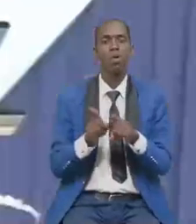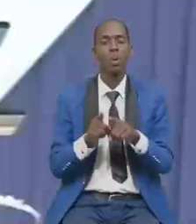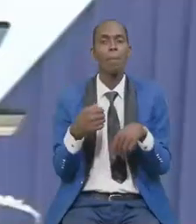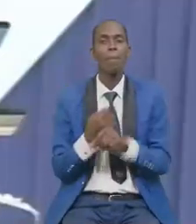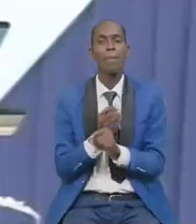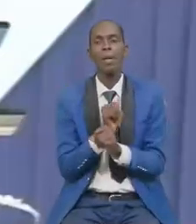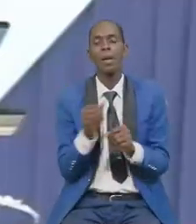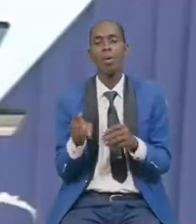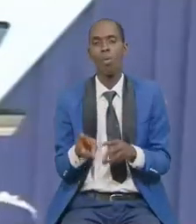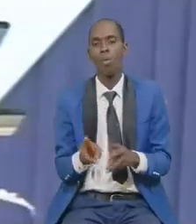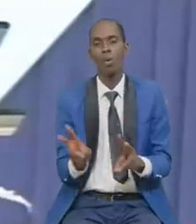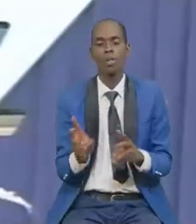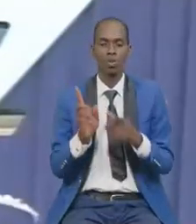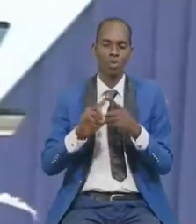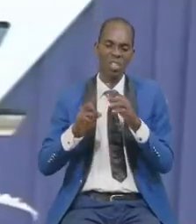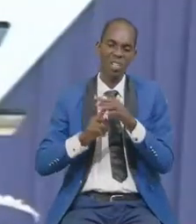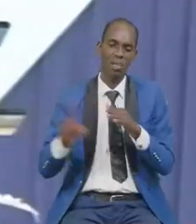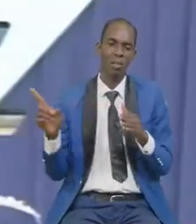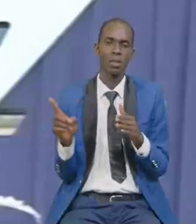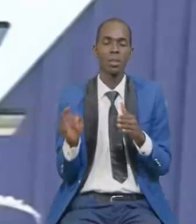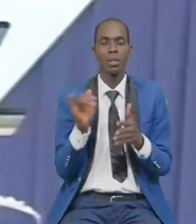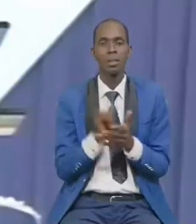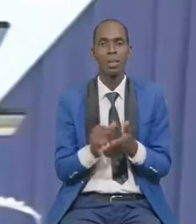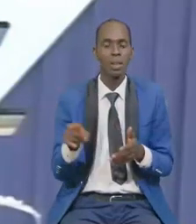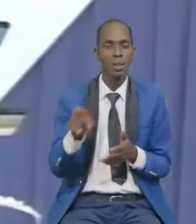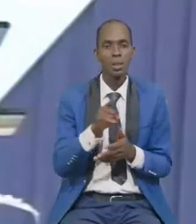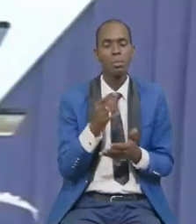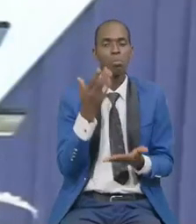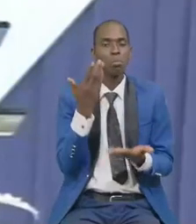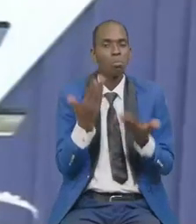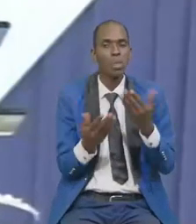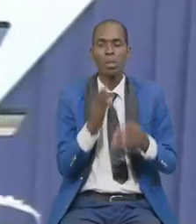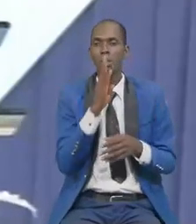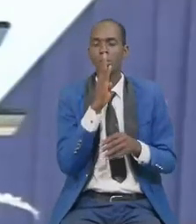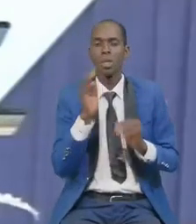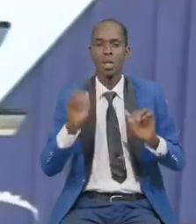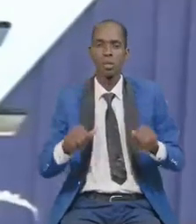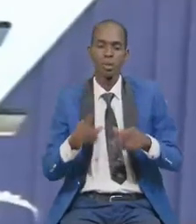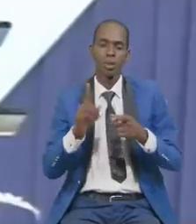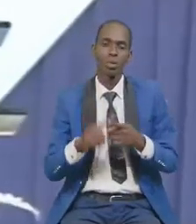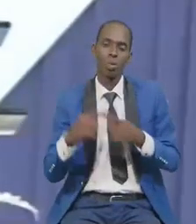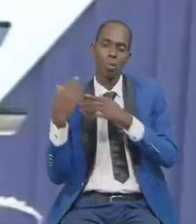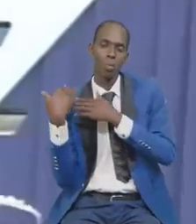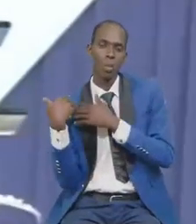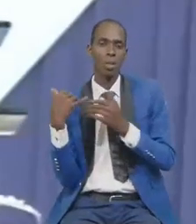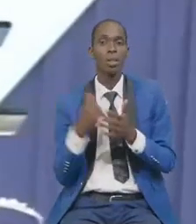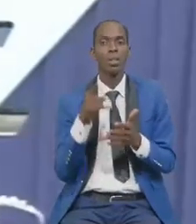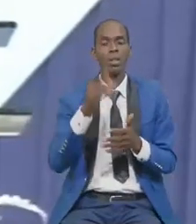d'en sortir afin que vous puissiez supporter. Vous allez